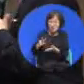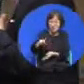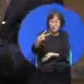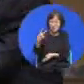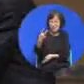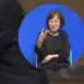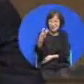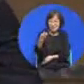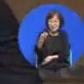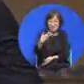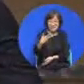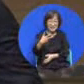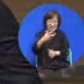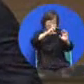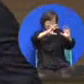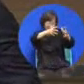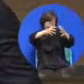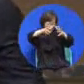237개 나라 안에